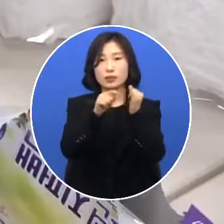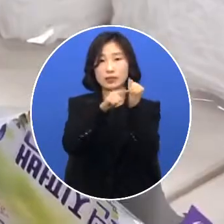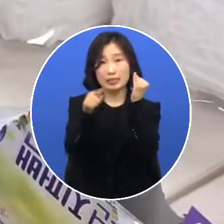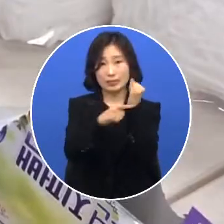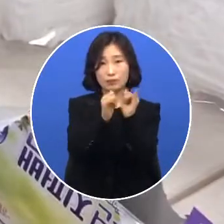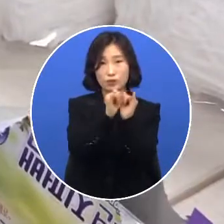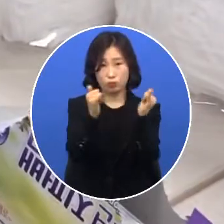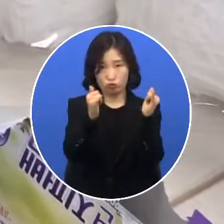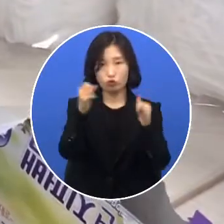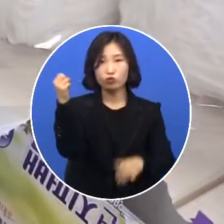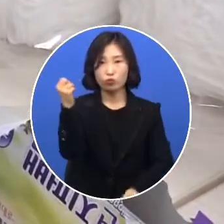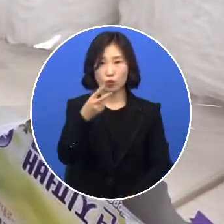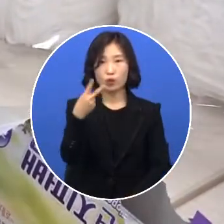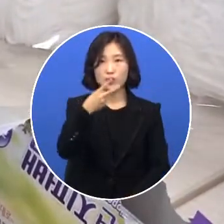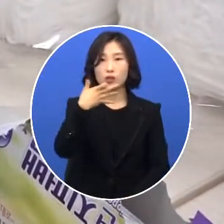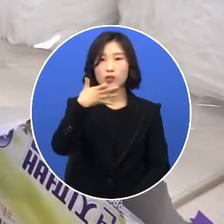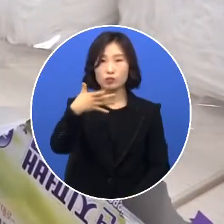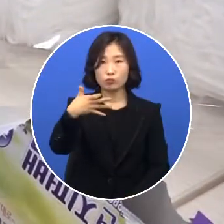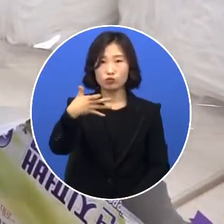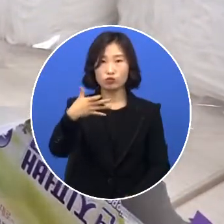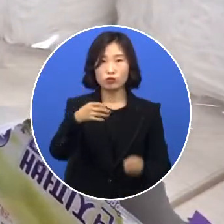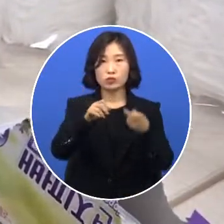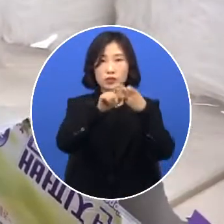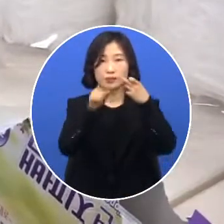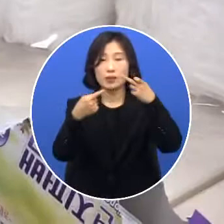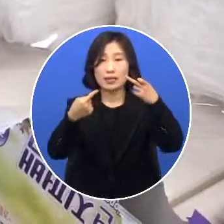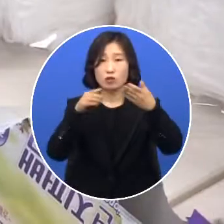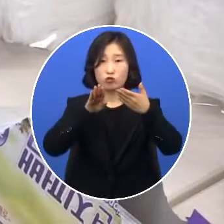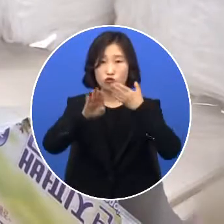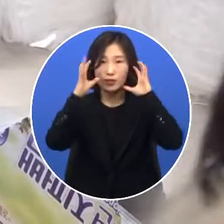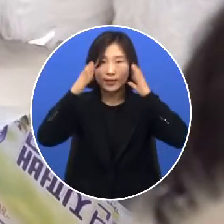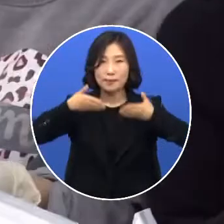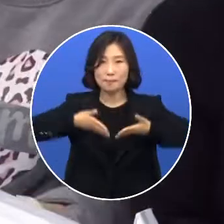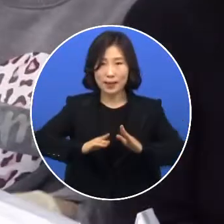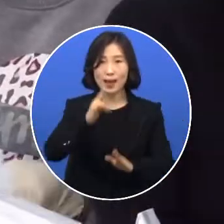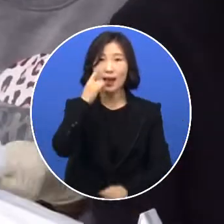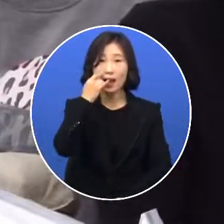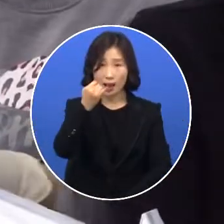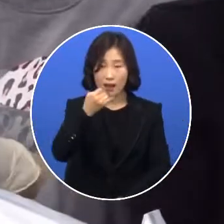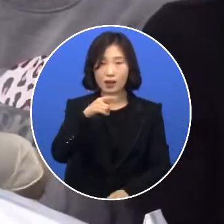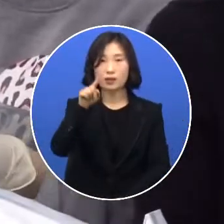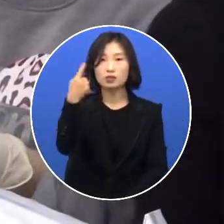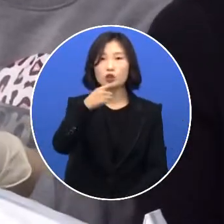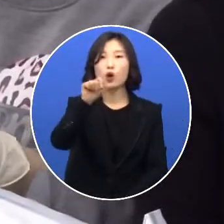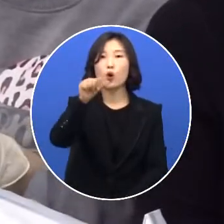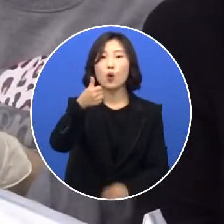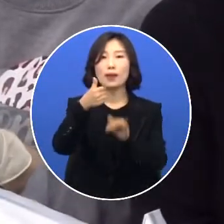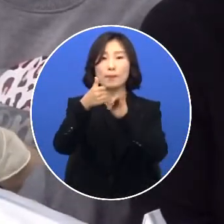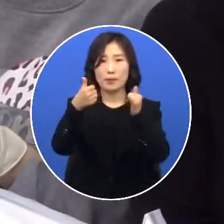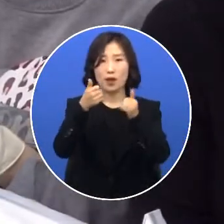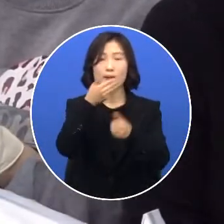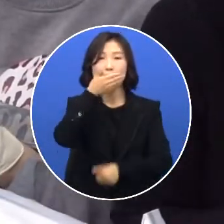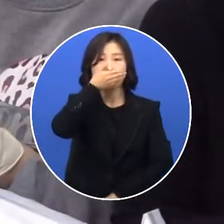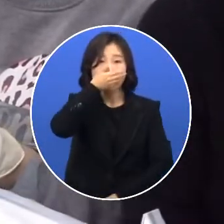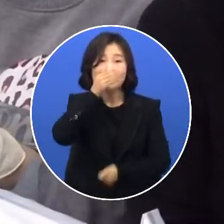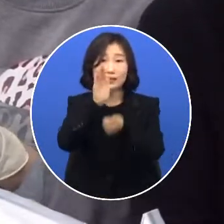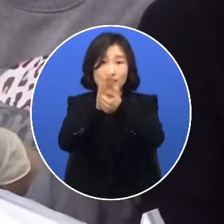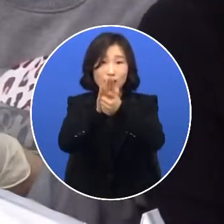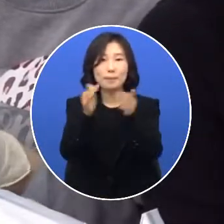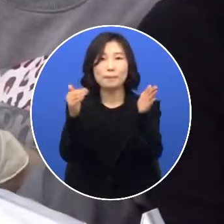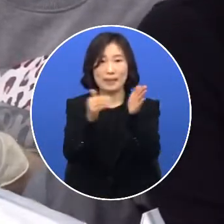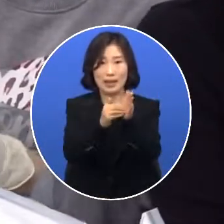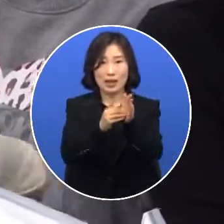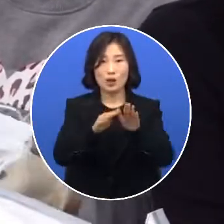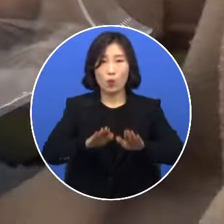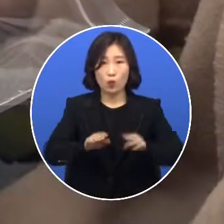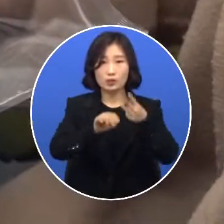및 2019년 12월 1일 이후 분만한 산모 총 1,500명에게 마스크를 지원했으며 오는